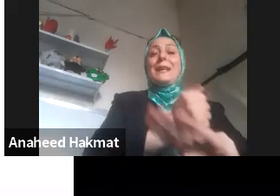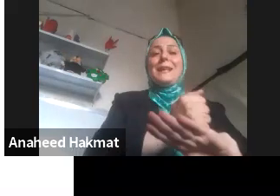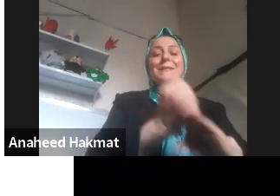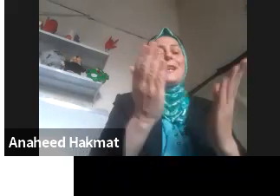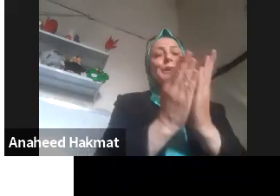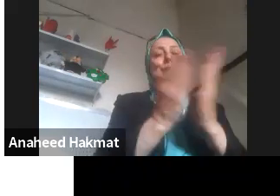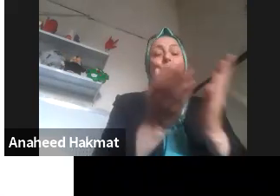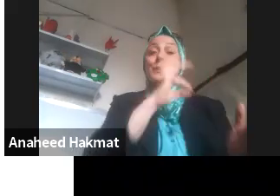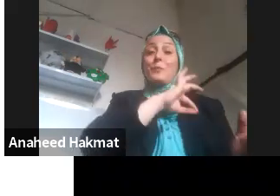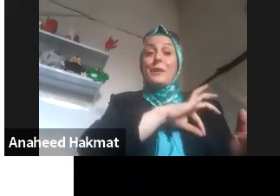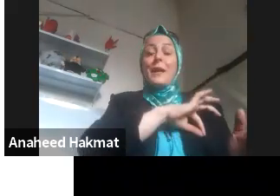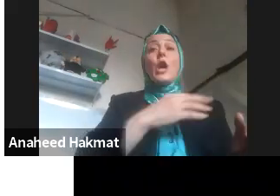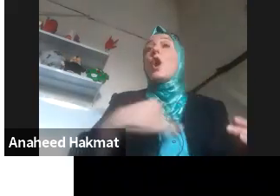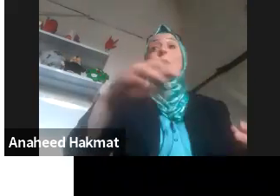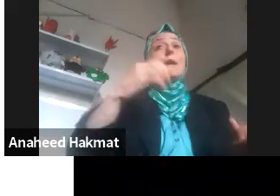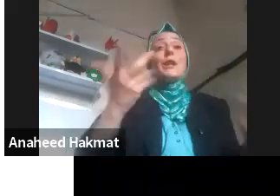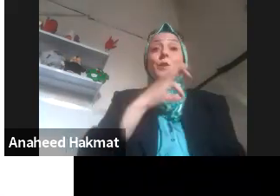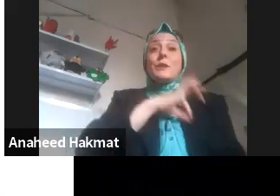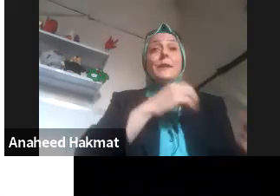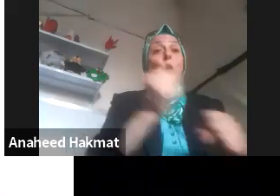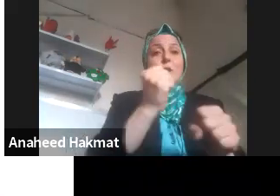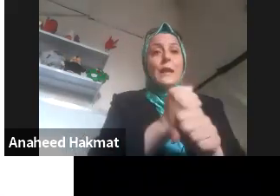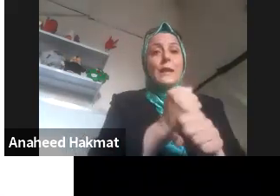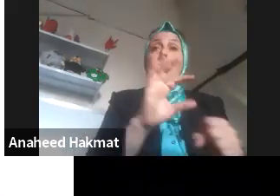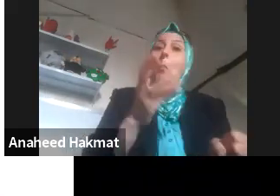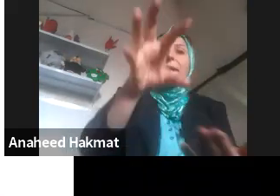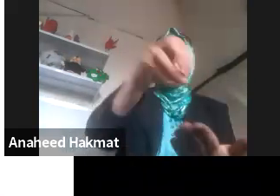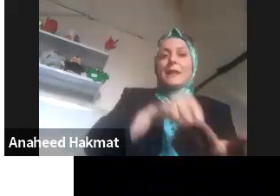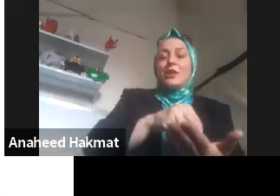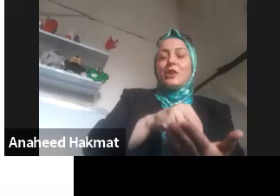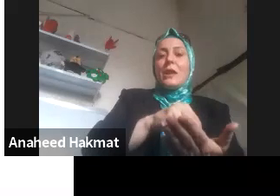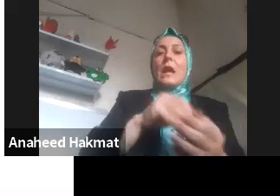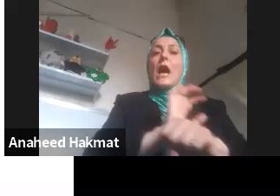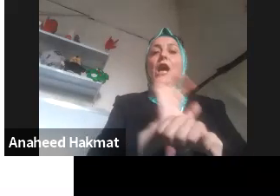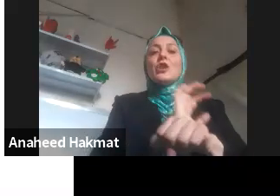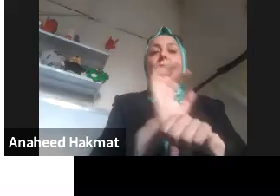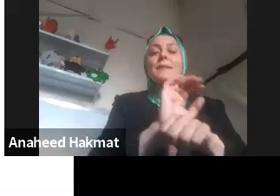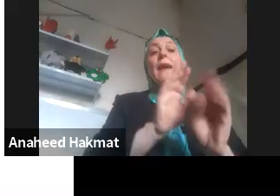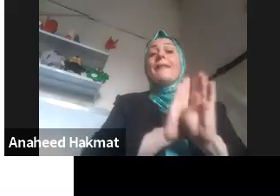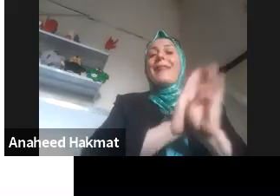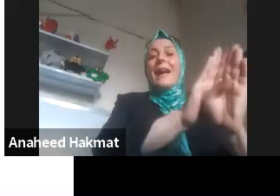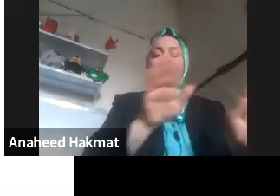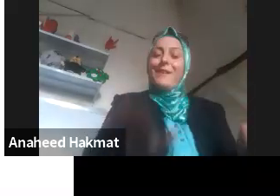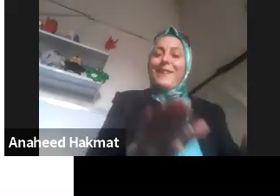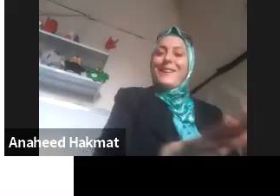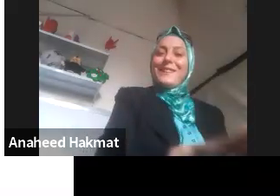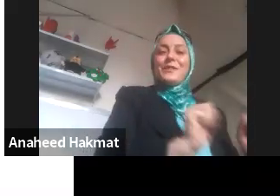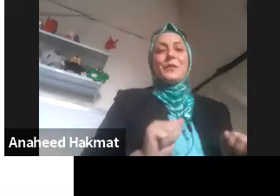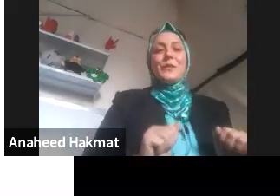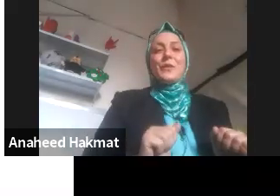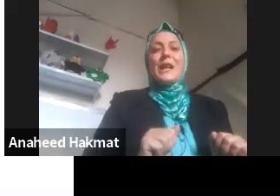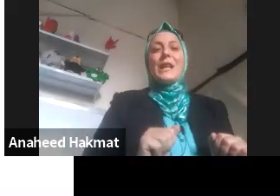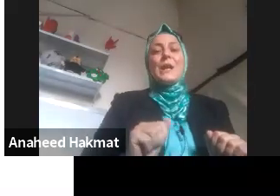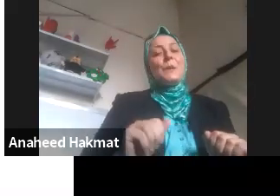اللي استفدنا منها. يمكن رح نحتاج نوفر معدات إضافية داعمة للأطفال من بيوتهم، نفعل شبكات